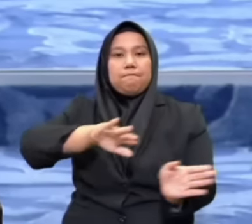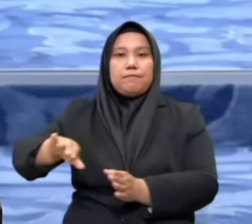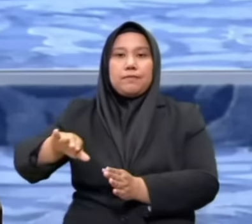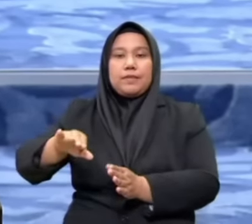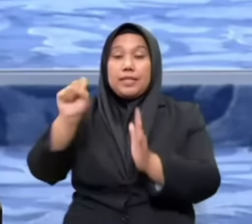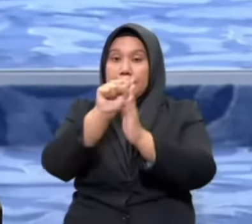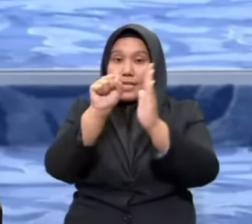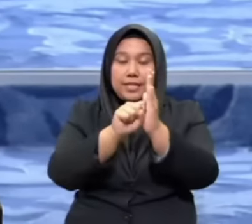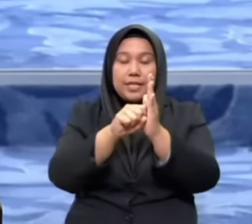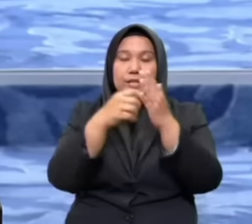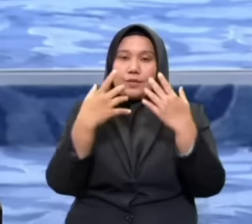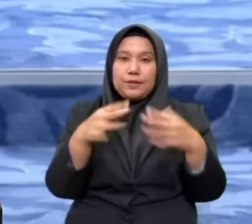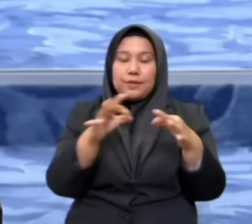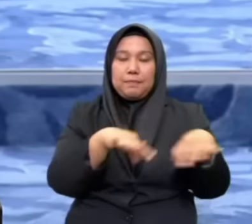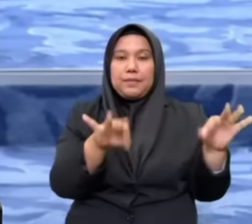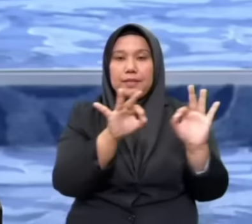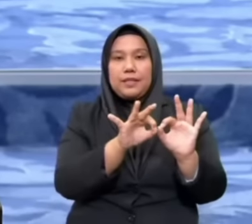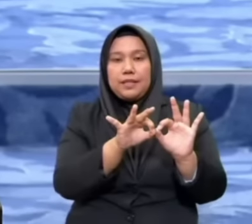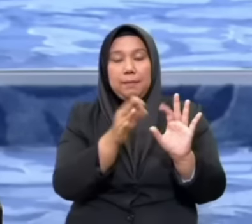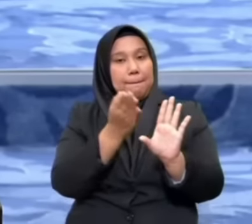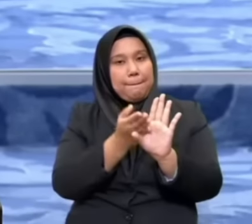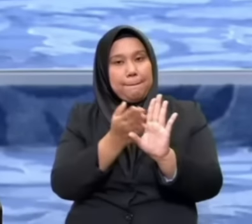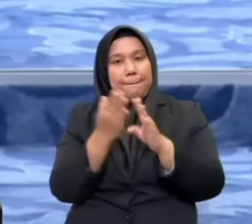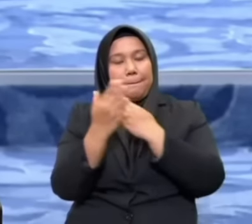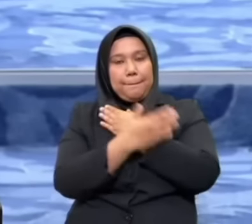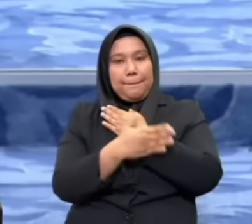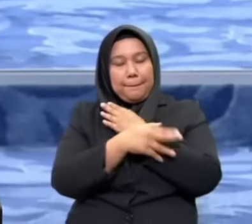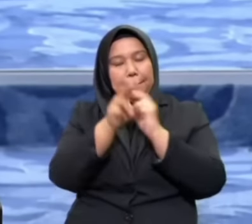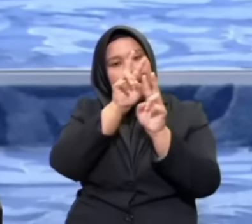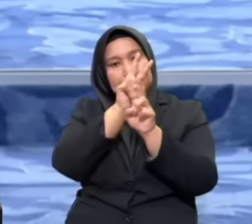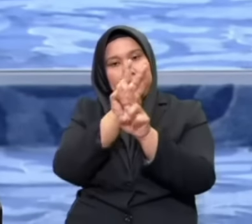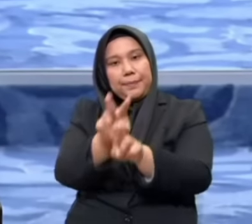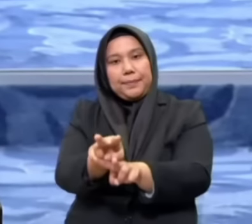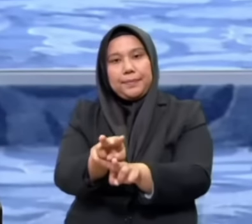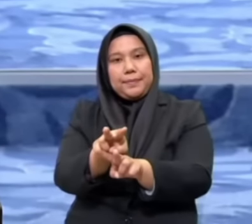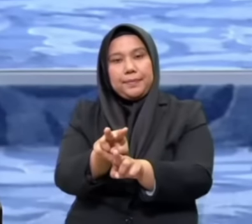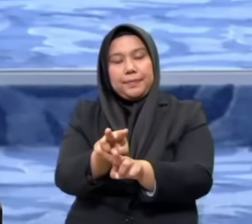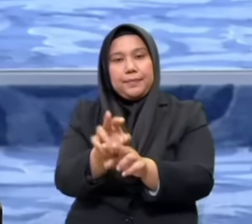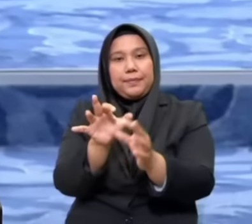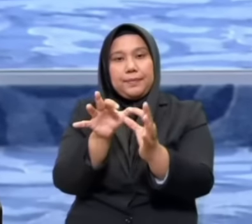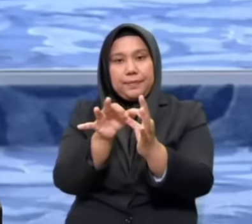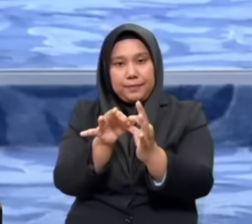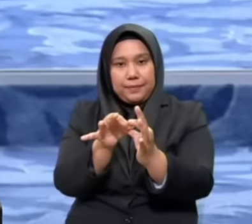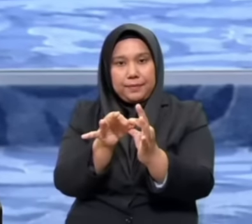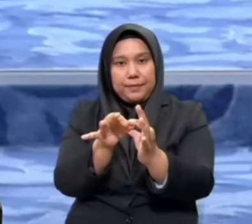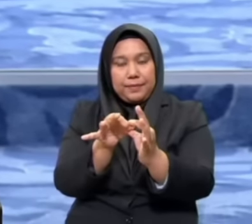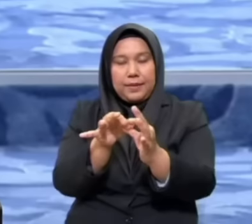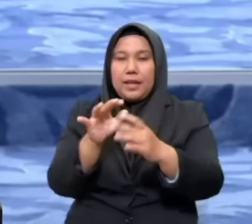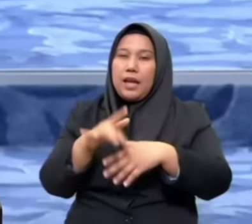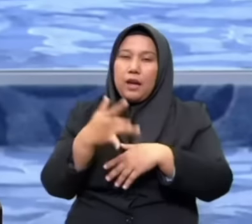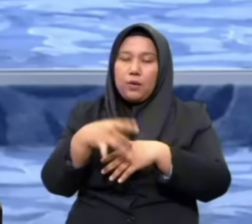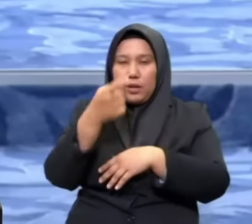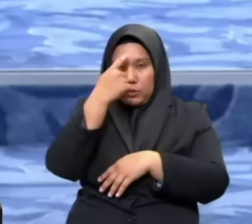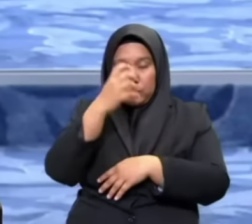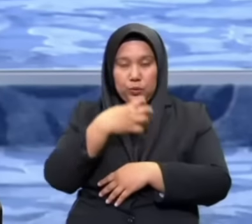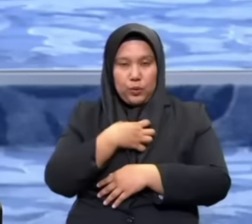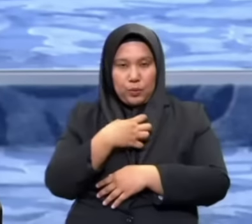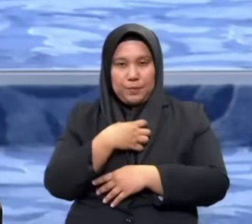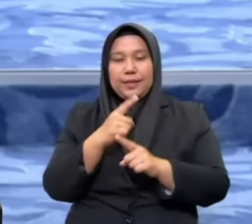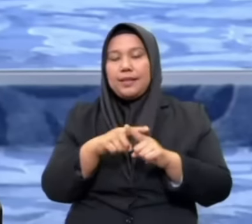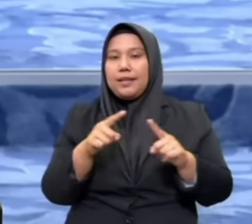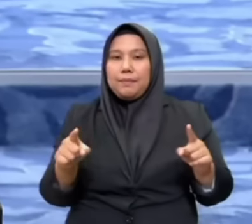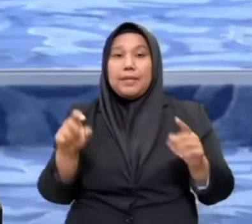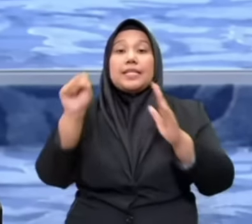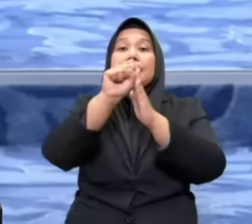yang ditekankan oleh bank negara yang memantau soal penggabungan, walaupun terlalu awal untuk saya berikan komen, tetapi